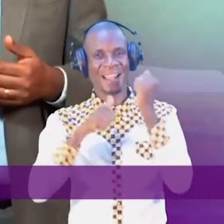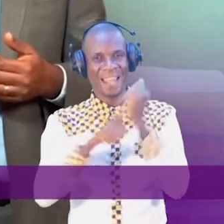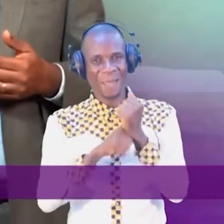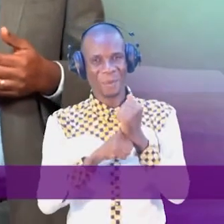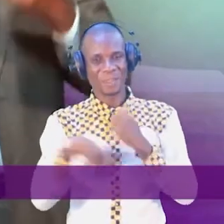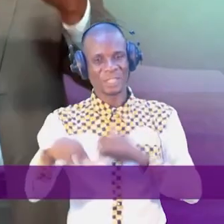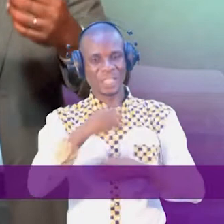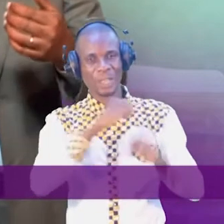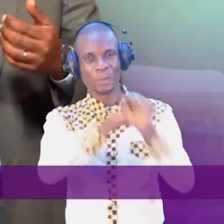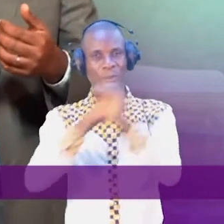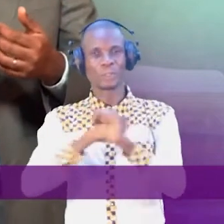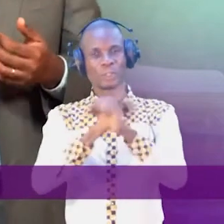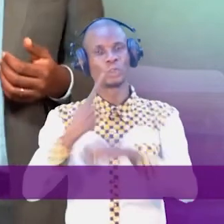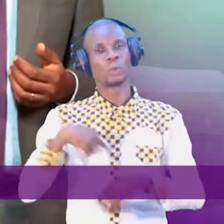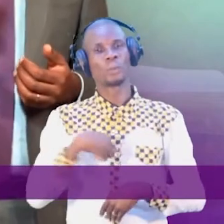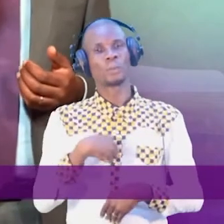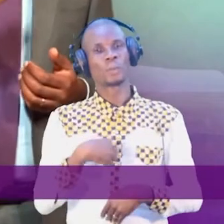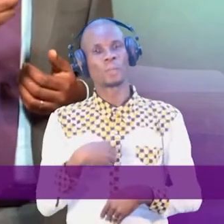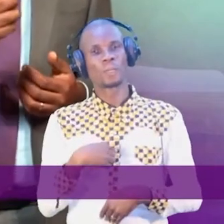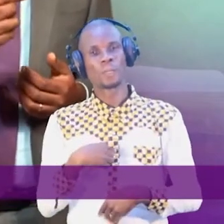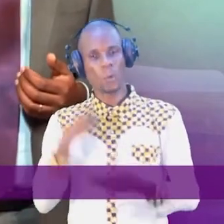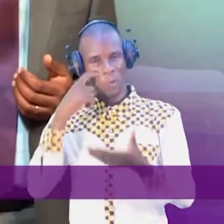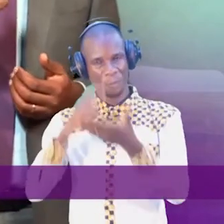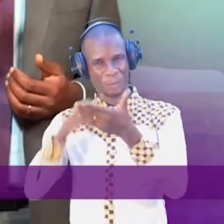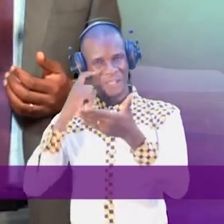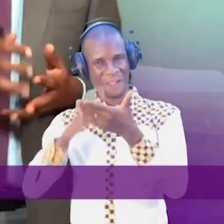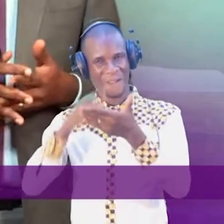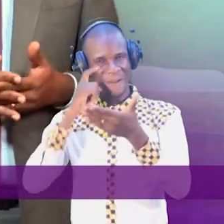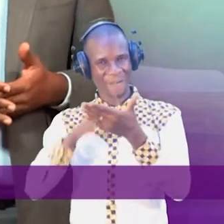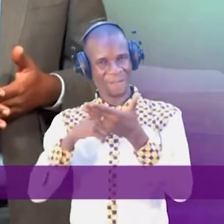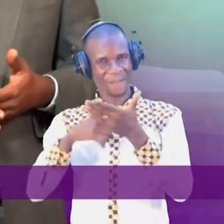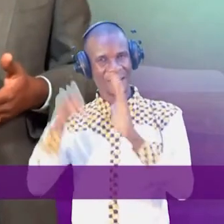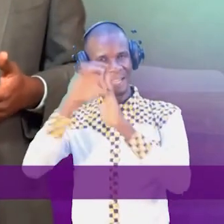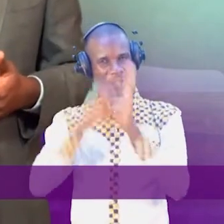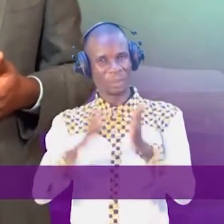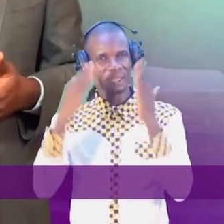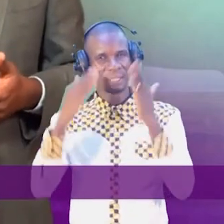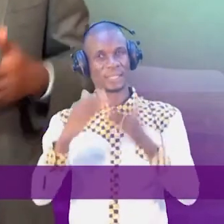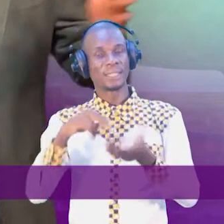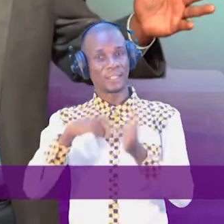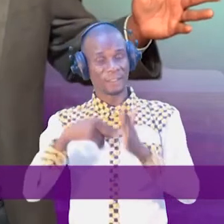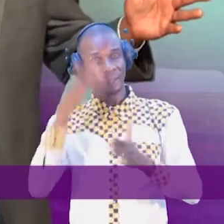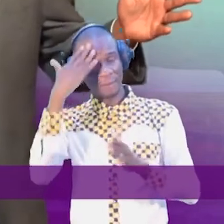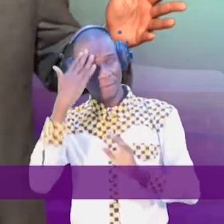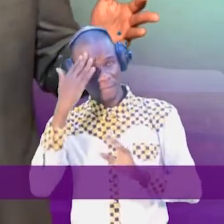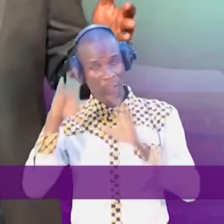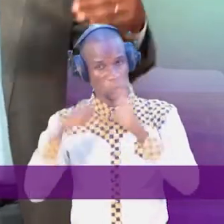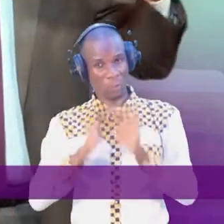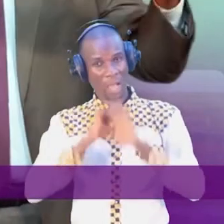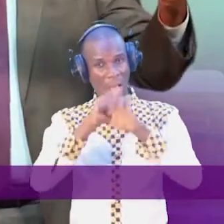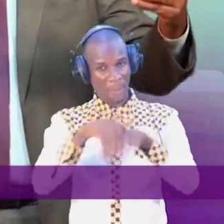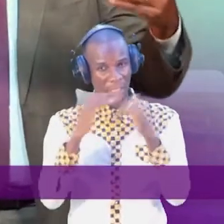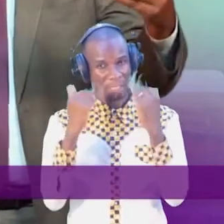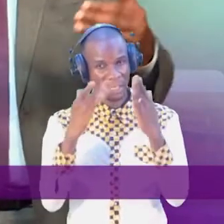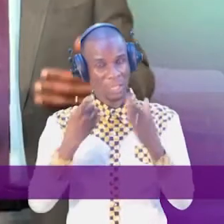nzambe oyo apesi mobeko oyo azali mokeli azali oyo wapi azali kobatela moko na moko na biso